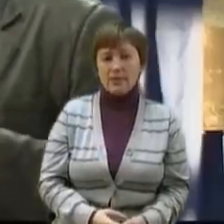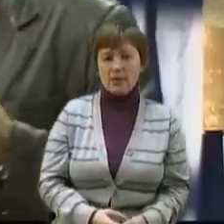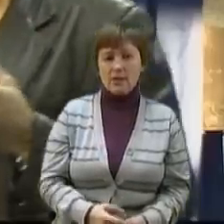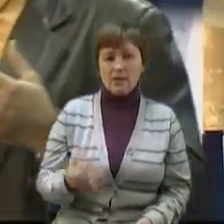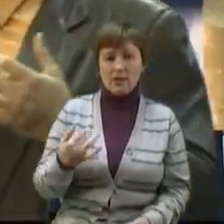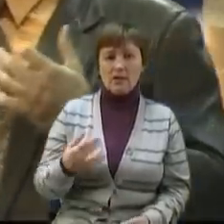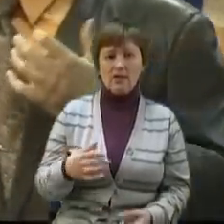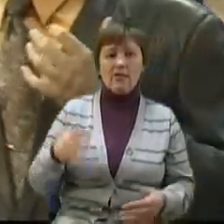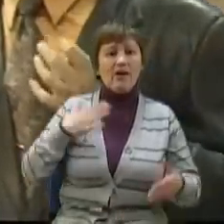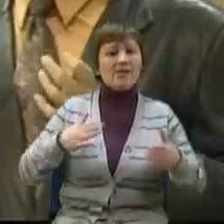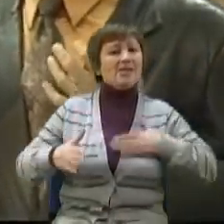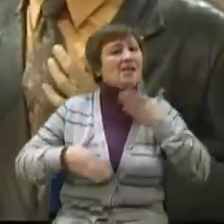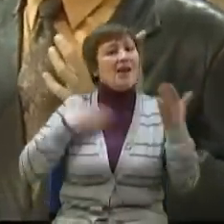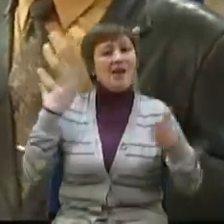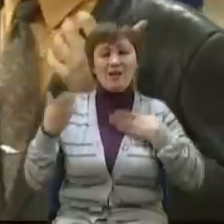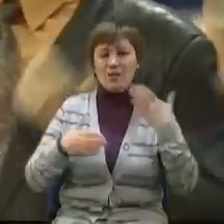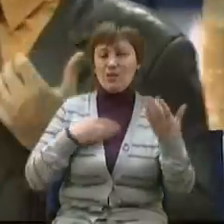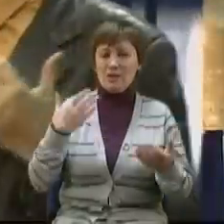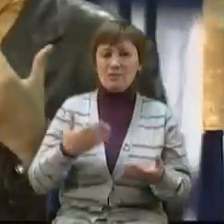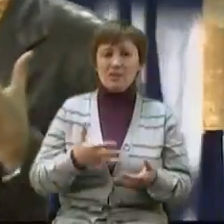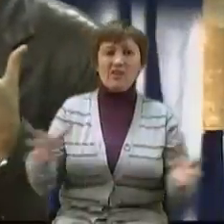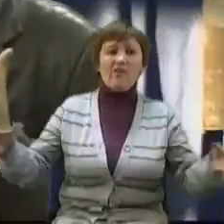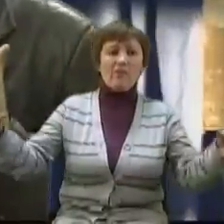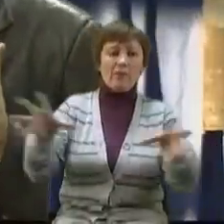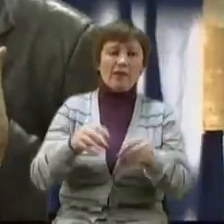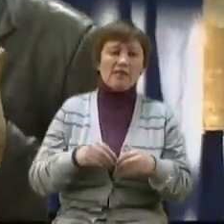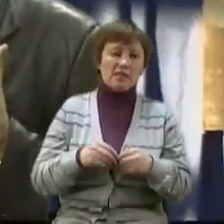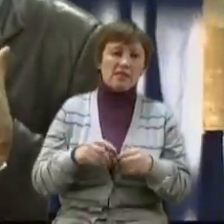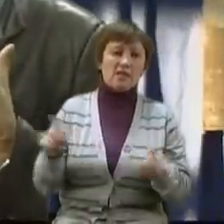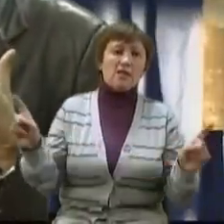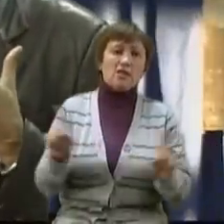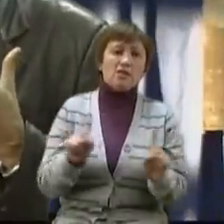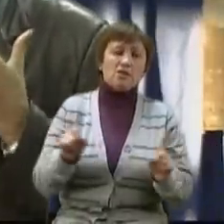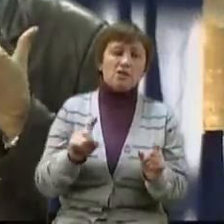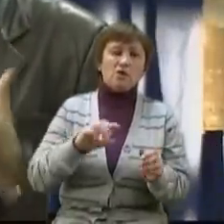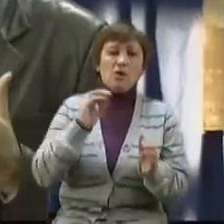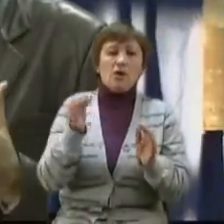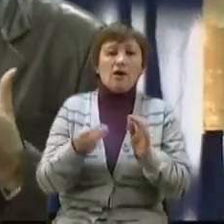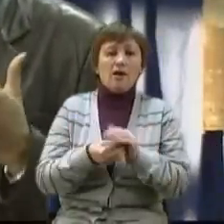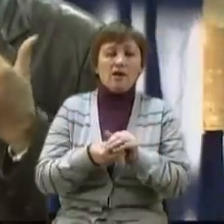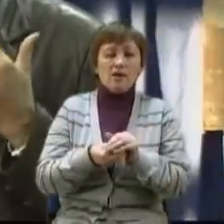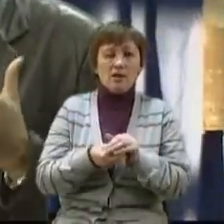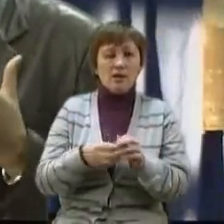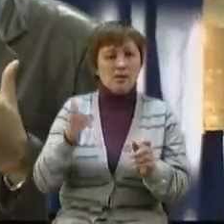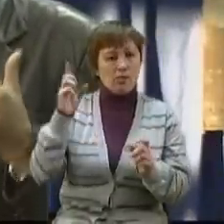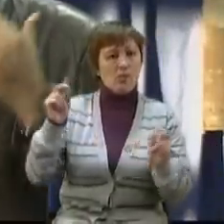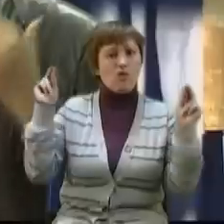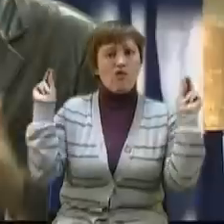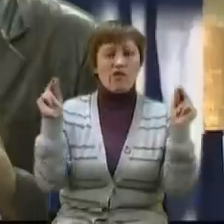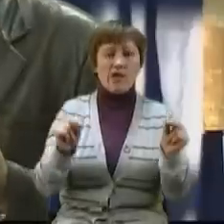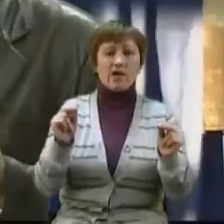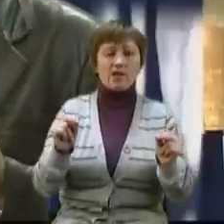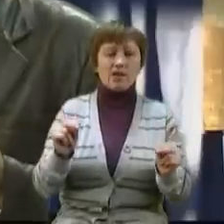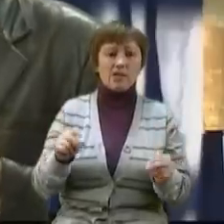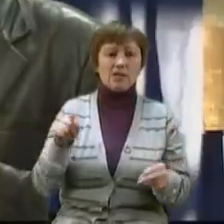и возрадуемся вместе, что хранили Богу верность